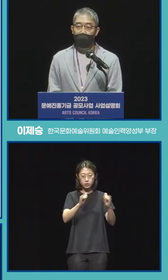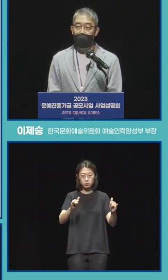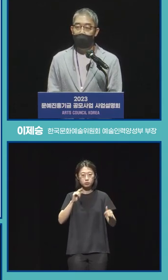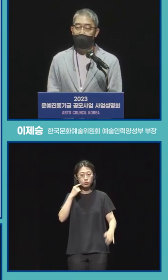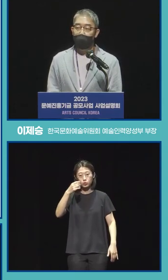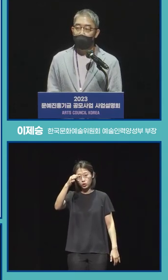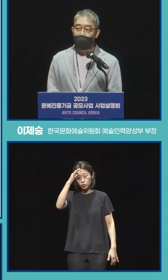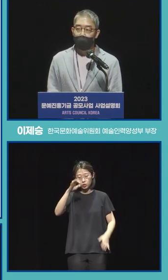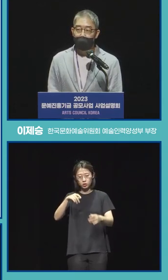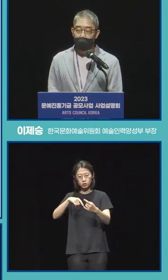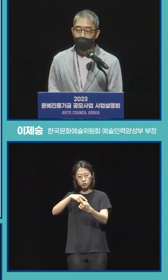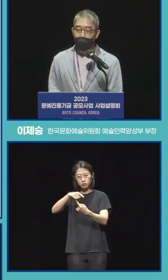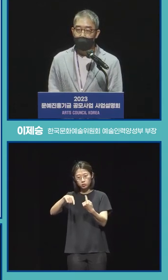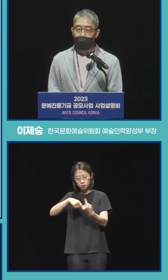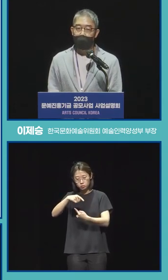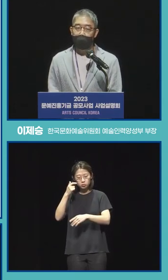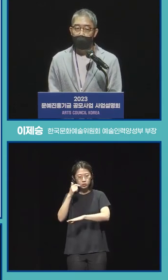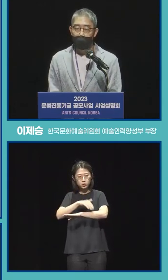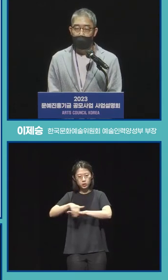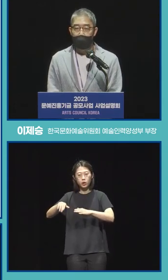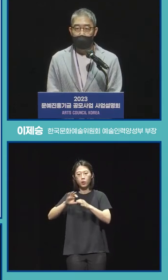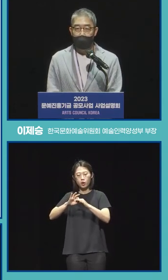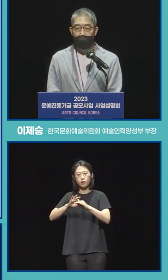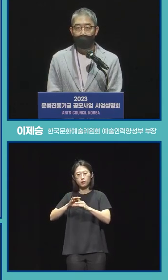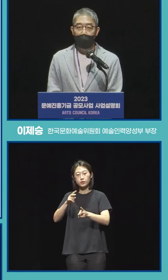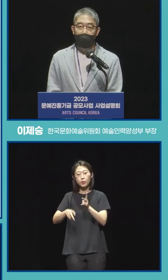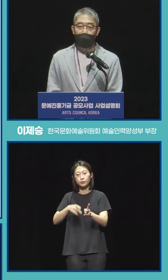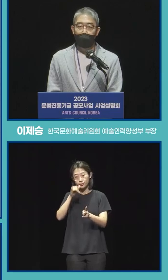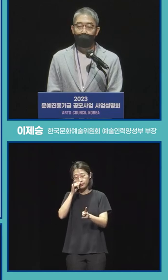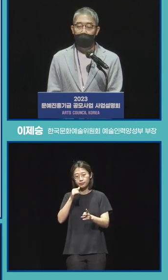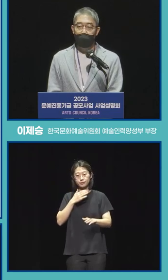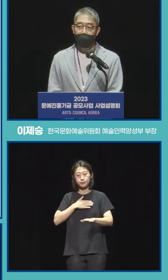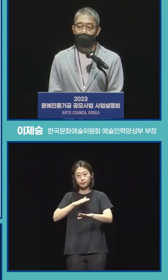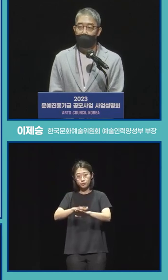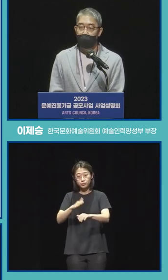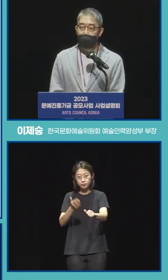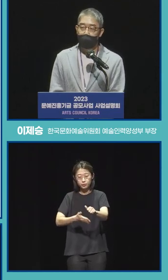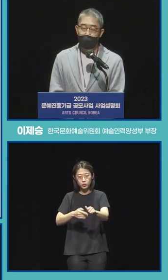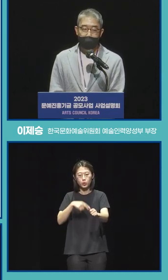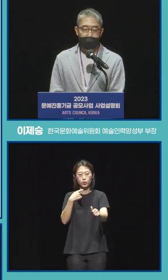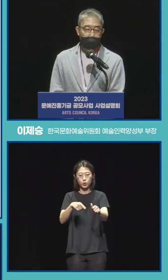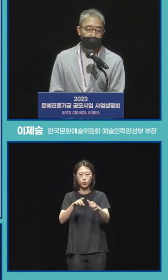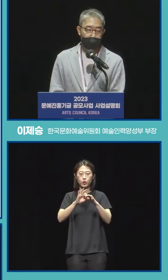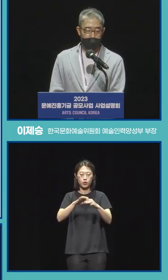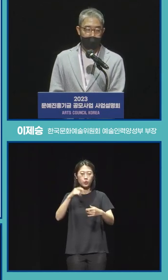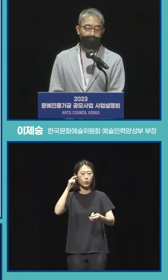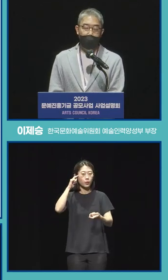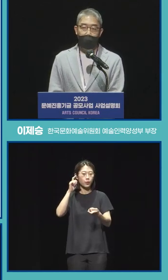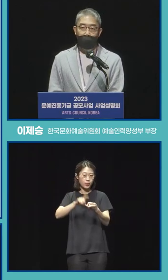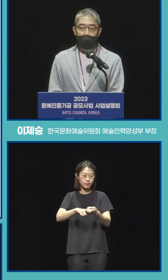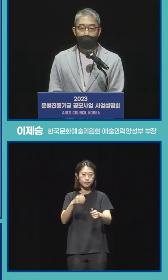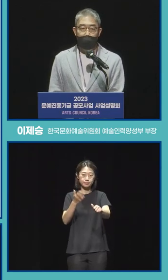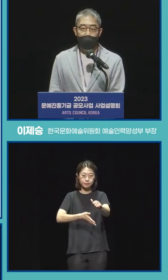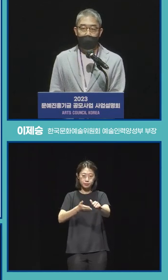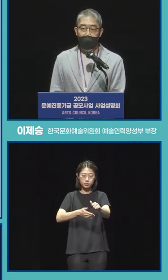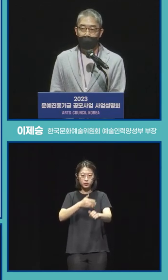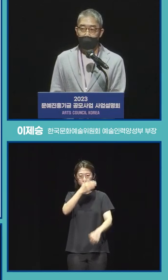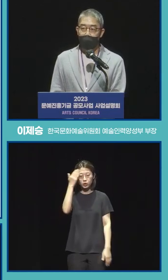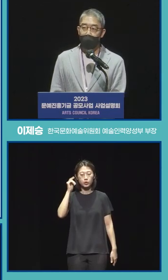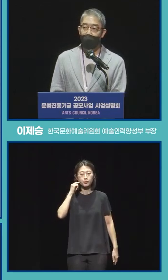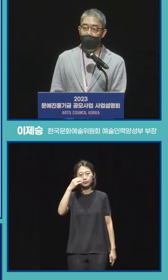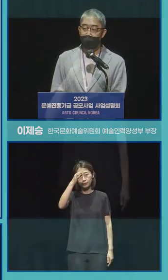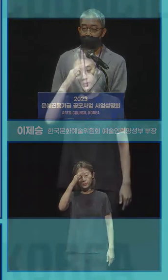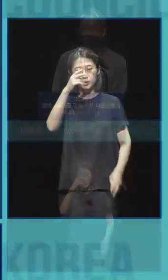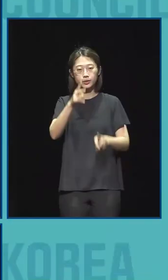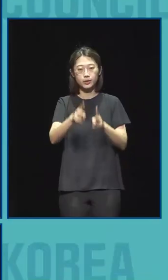기획, 경영, 행정 관련된 교육사업도 하고 있습니다. 이런 관련된 교육에 대해서도 많은 관심 부탁드리고요. 이상으로 청년예술에 대한